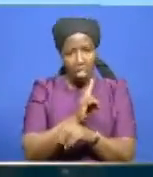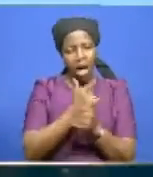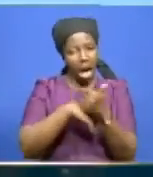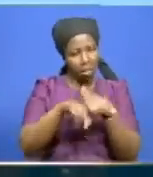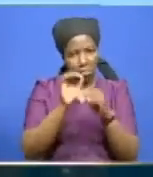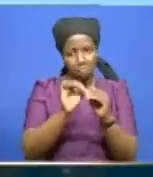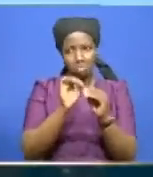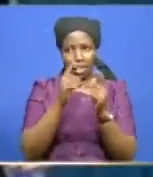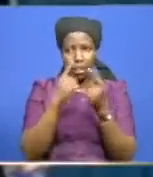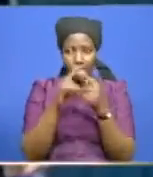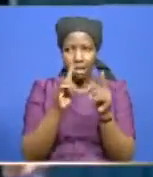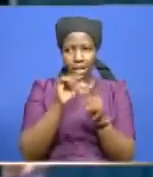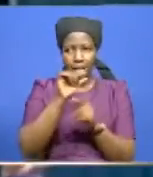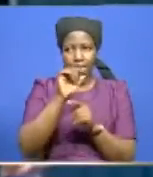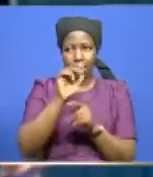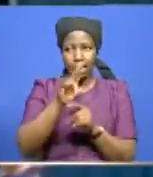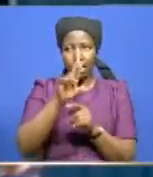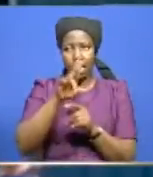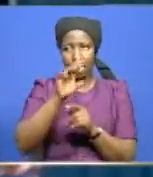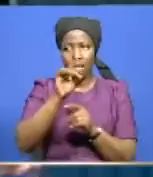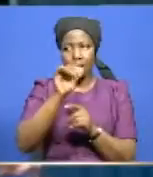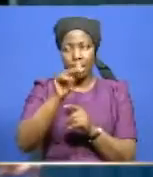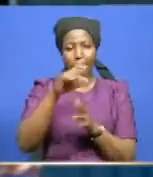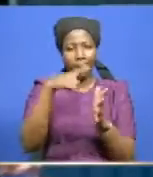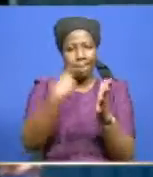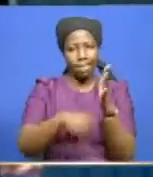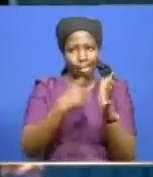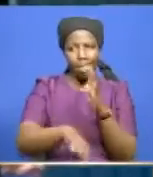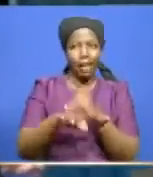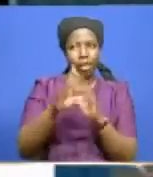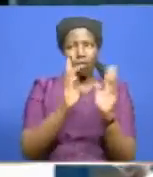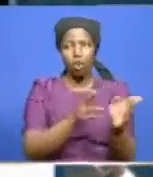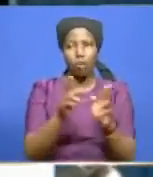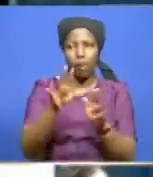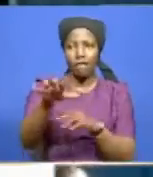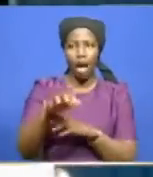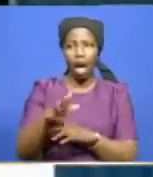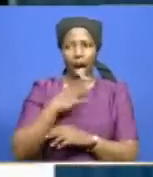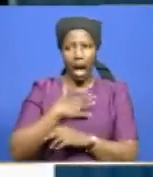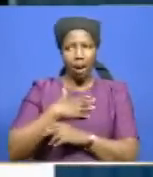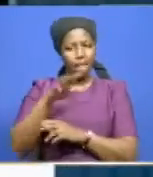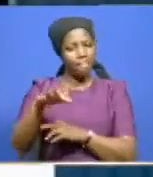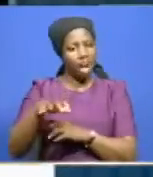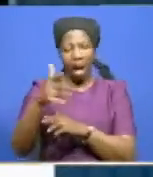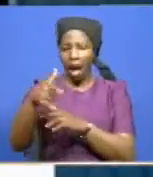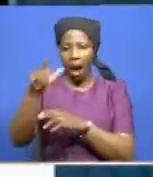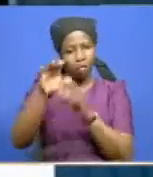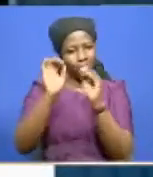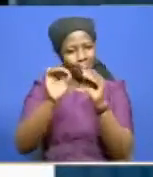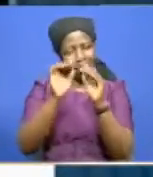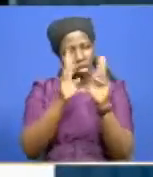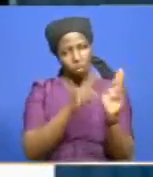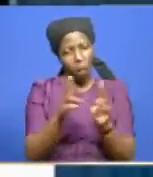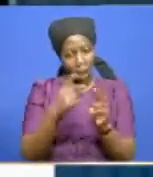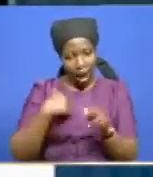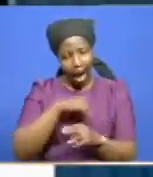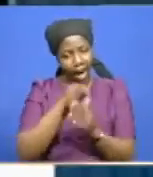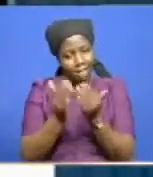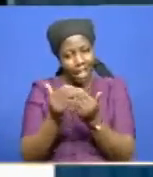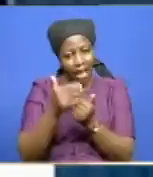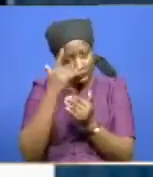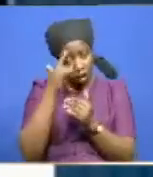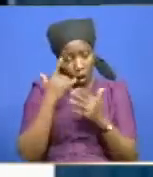ikitoza nauli za kawaida. Nauli zetu ni kama kawaida, hatujaongeza. Sisi ni watu tunajali sana maslahi ya mwananchi wa